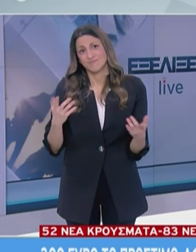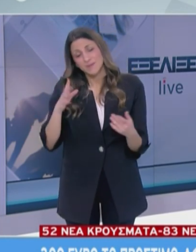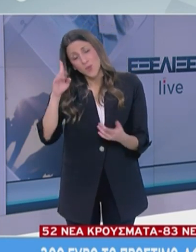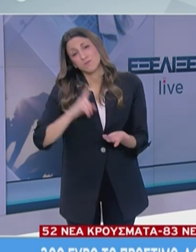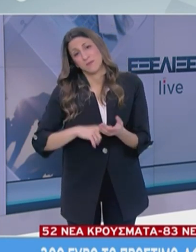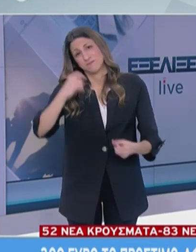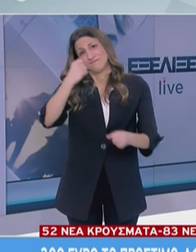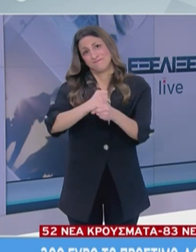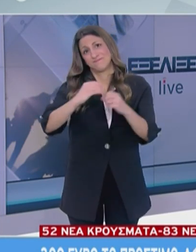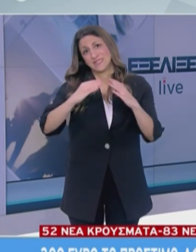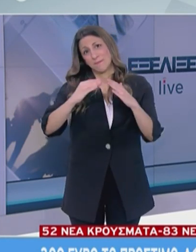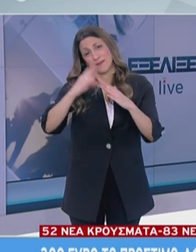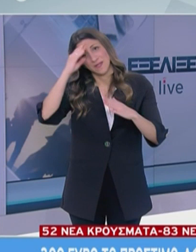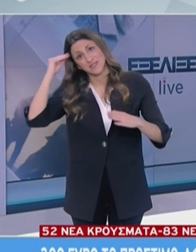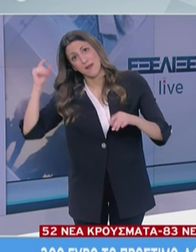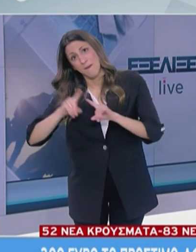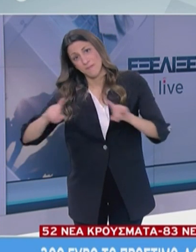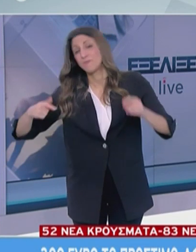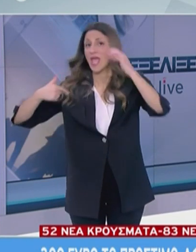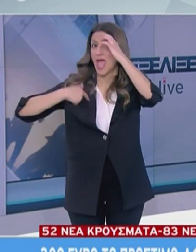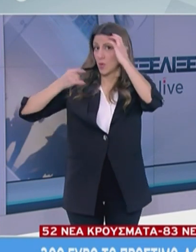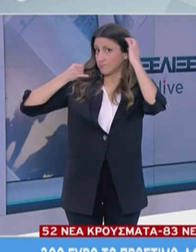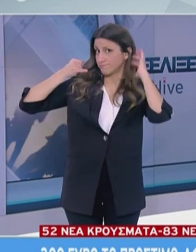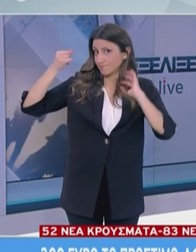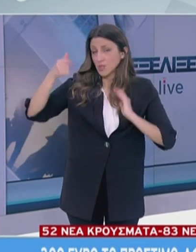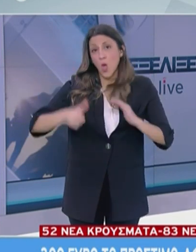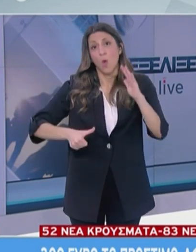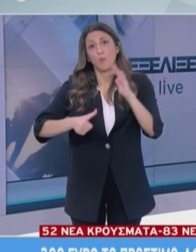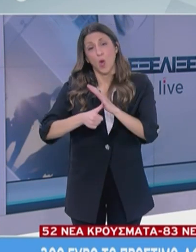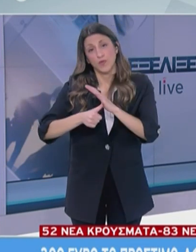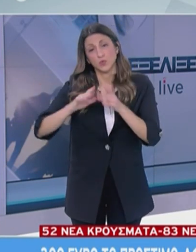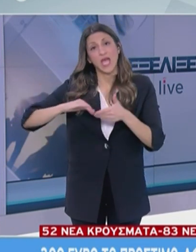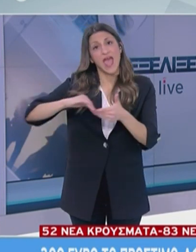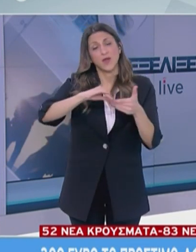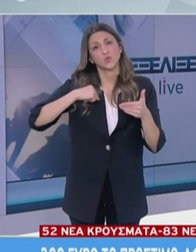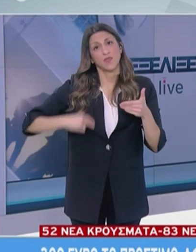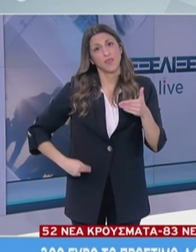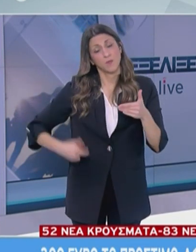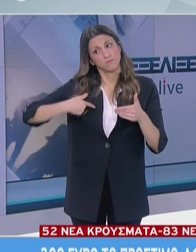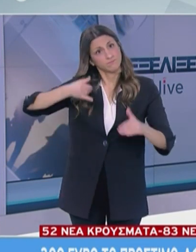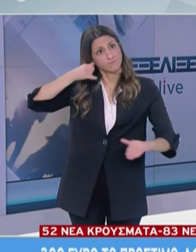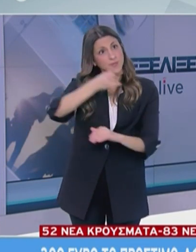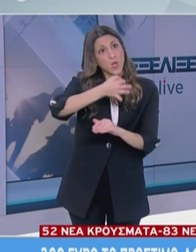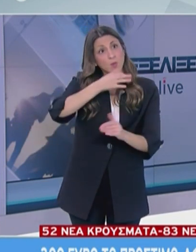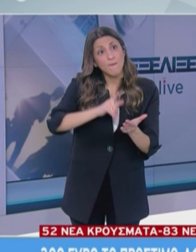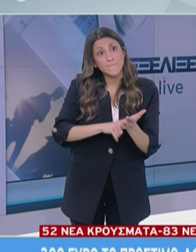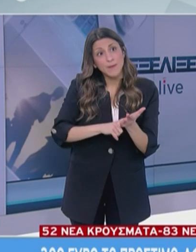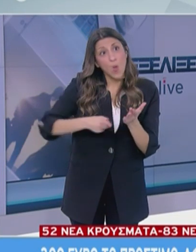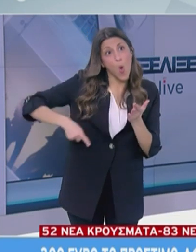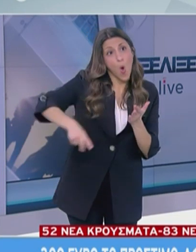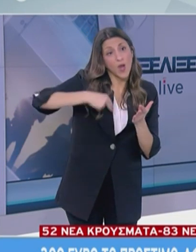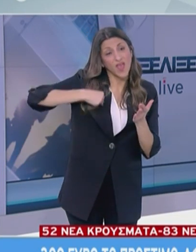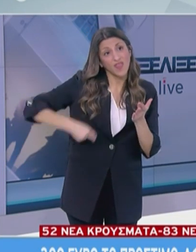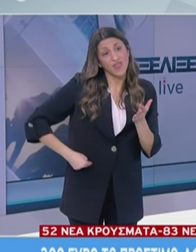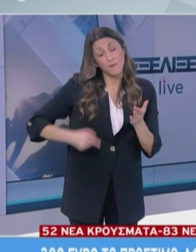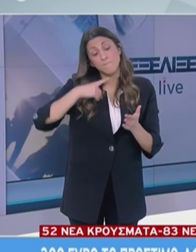κατοίκων. Σας γνωρίζω ότι για τον λόγο αυτό επικοινώνησα με τον πρόεδρο της ΚΕΔΕ και τον ενημέρωσα ότι όλοι οι Δήμοι θα πρέπει να απέχουν από ανάλογες δράσεις,